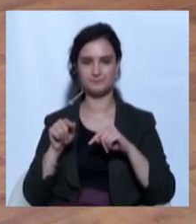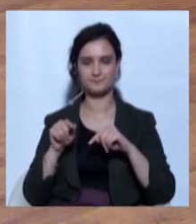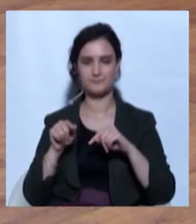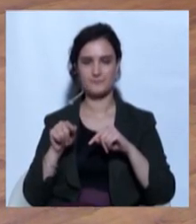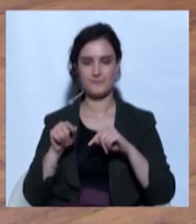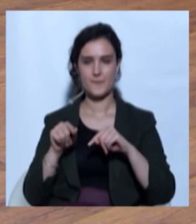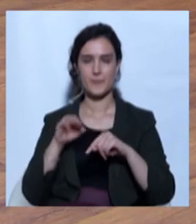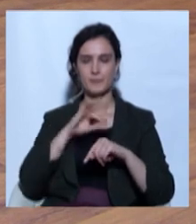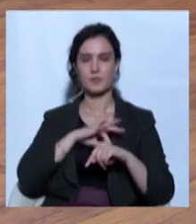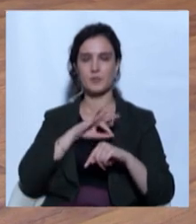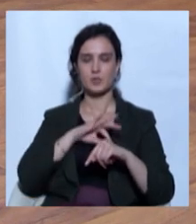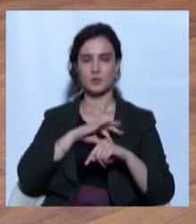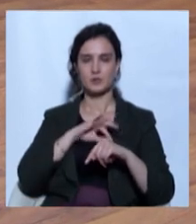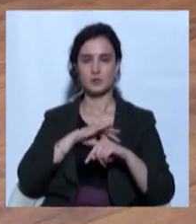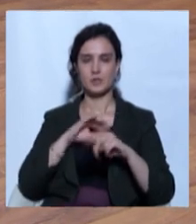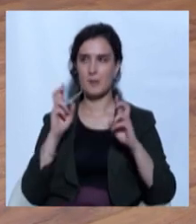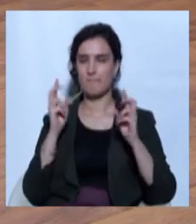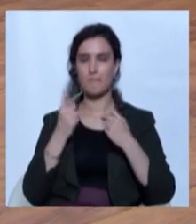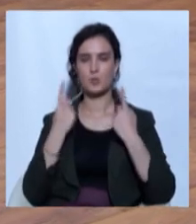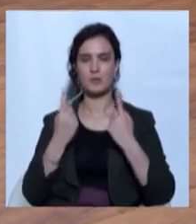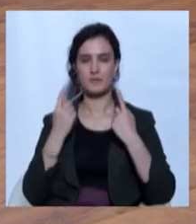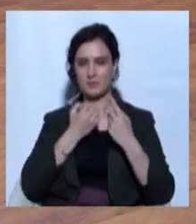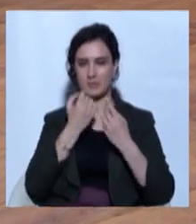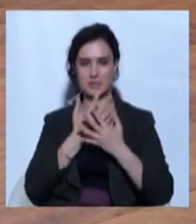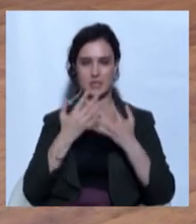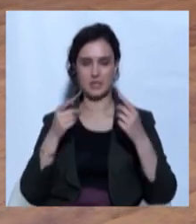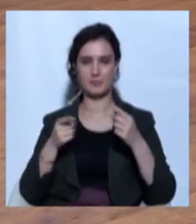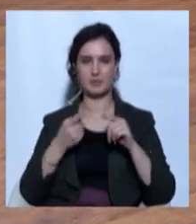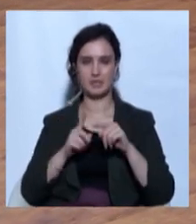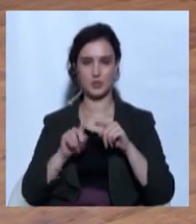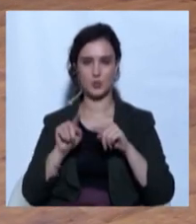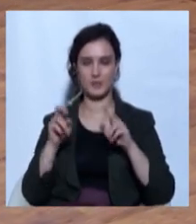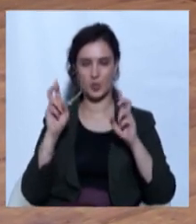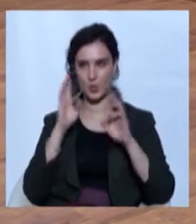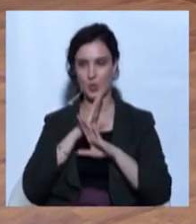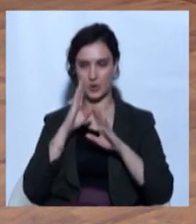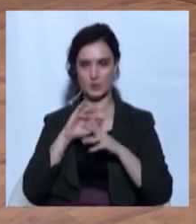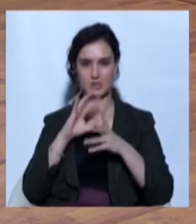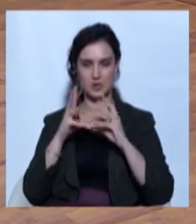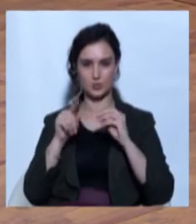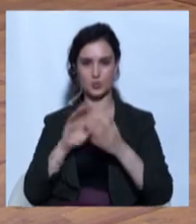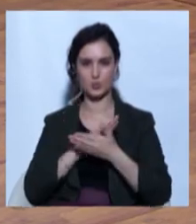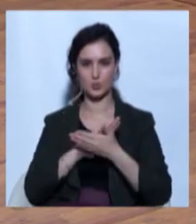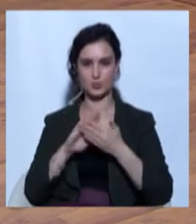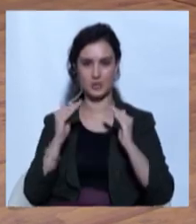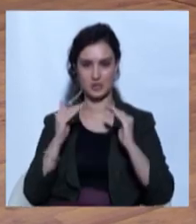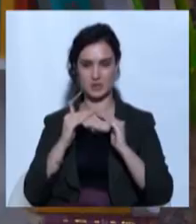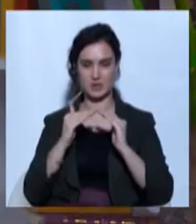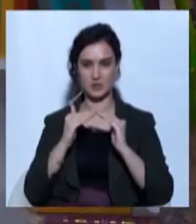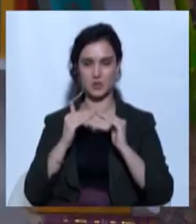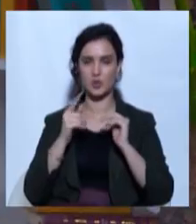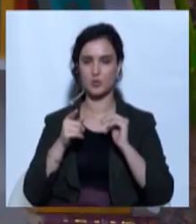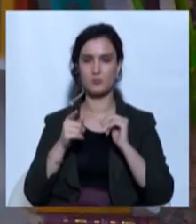და გამოიყენა ბუნებრივი მასალები, ისე რომ ეს ეკოლოგიურად აბსოლუტურად სუფთა სახლია,